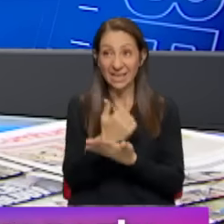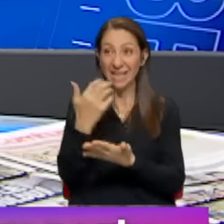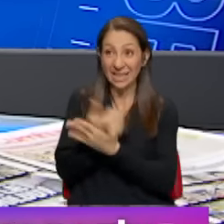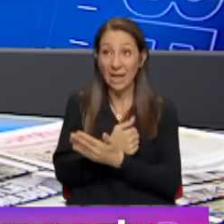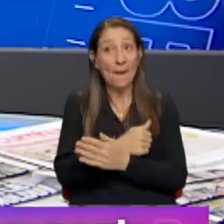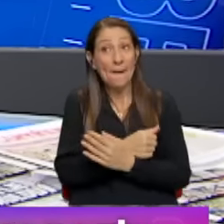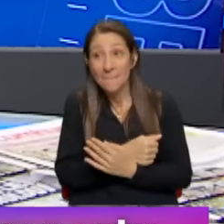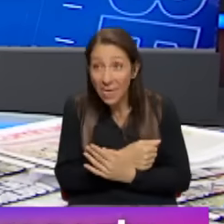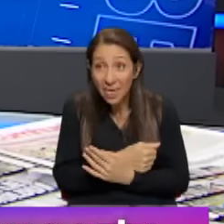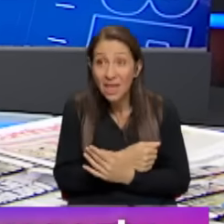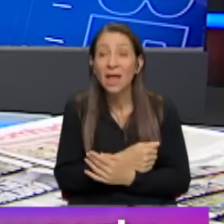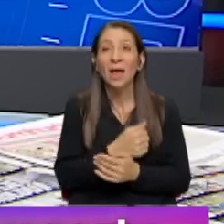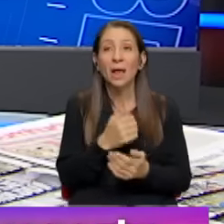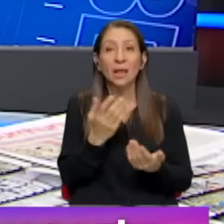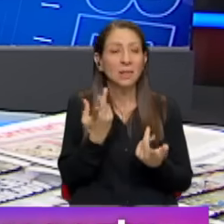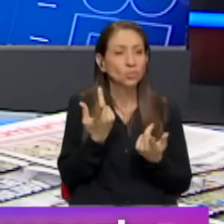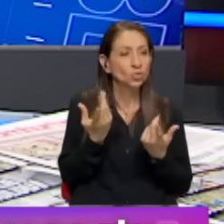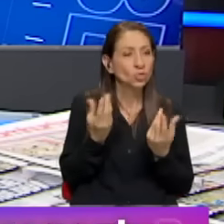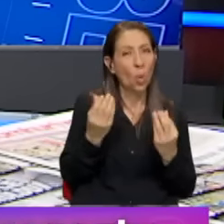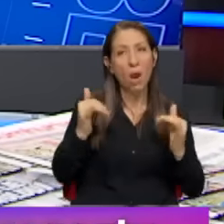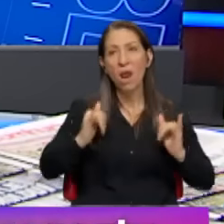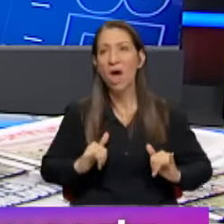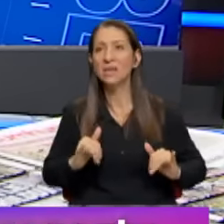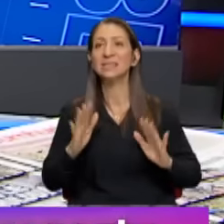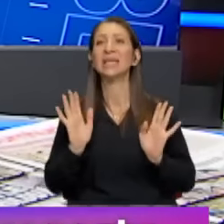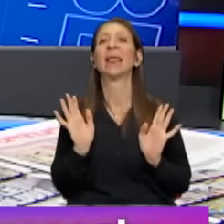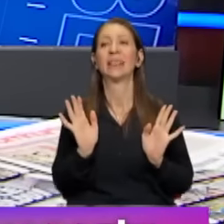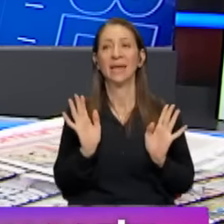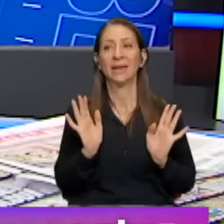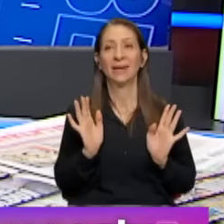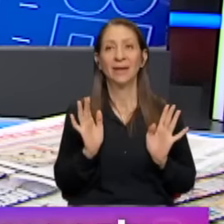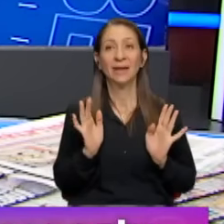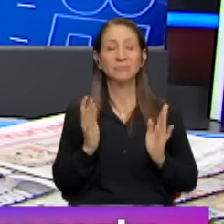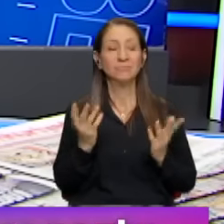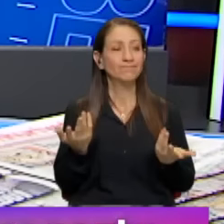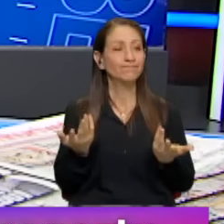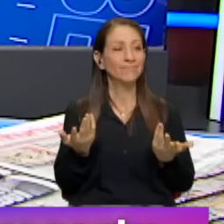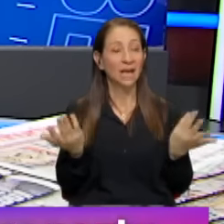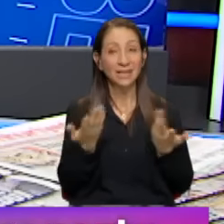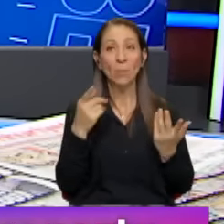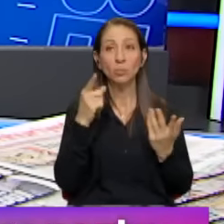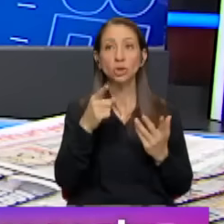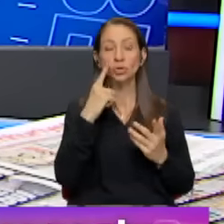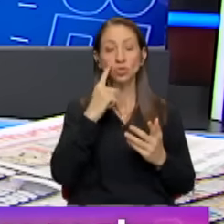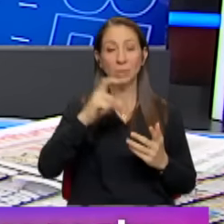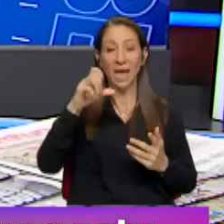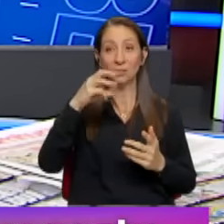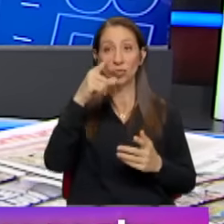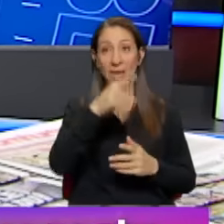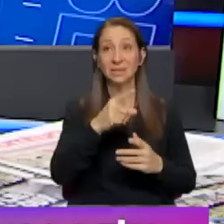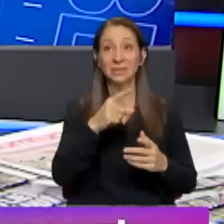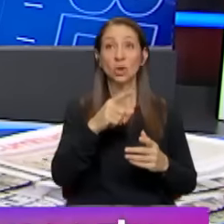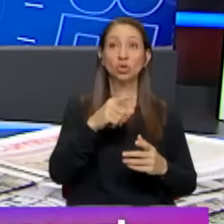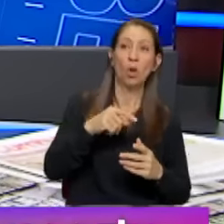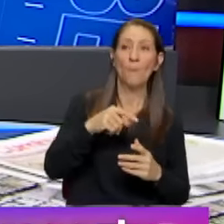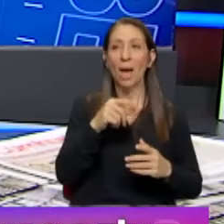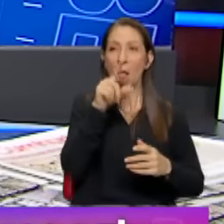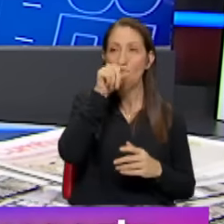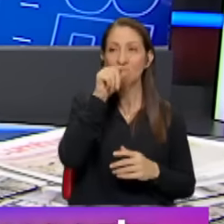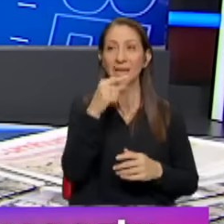kazandıklarında elleri kolları o kadar da serbest değildi. Ve Hatta bunu da Cumhurbaşkanı Erdoğan topal